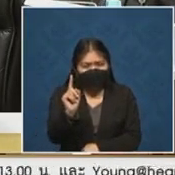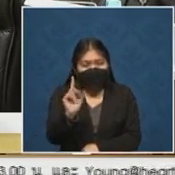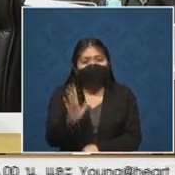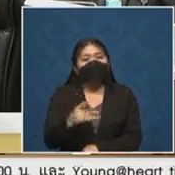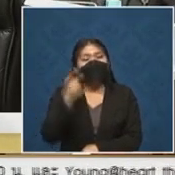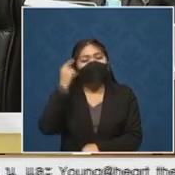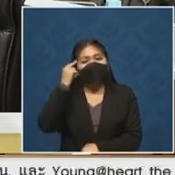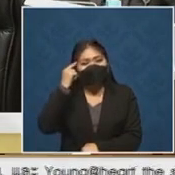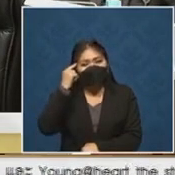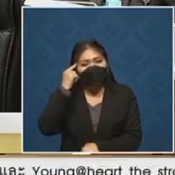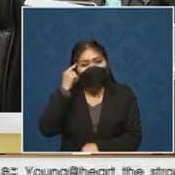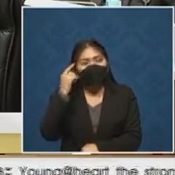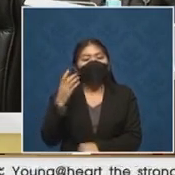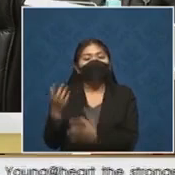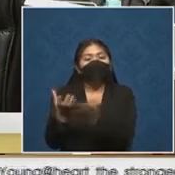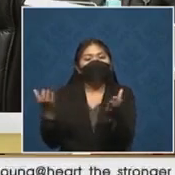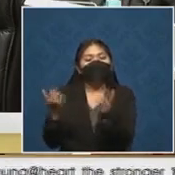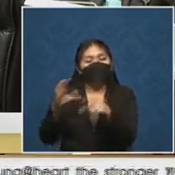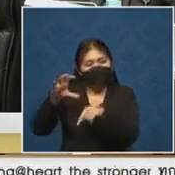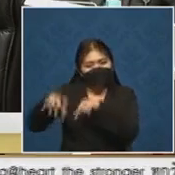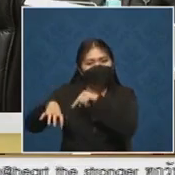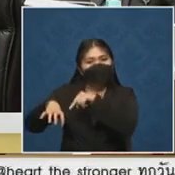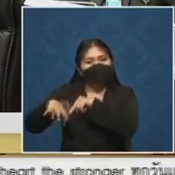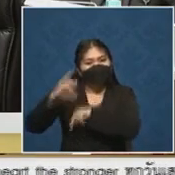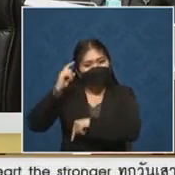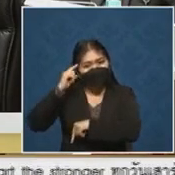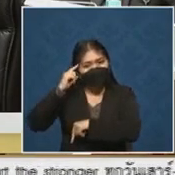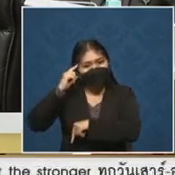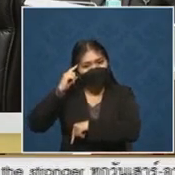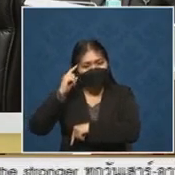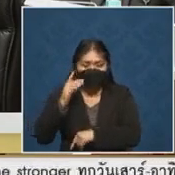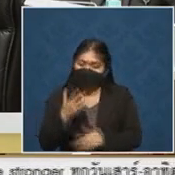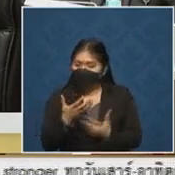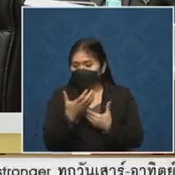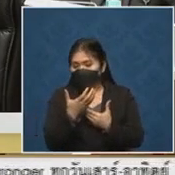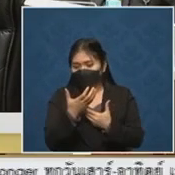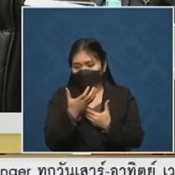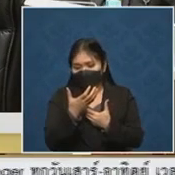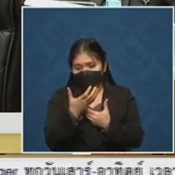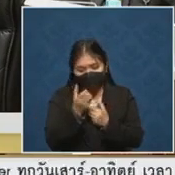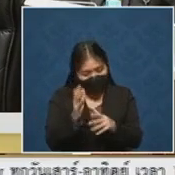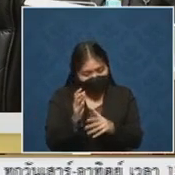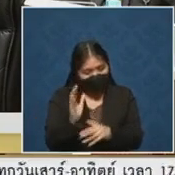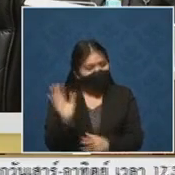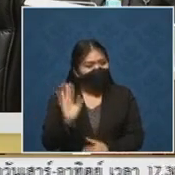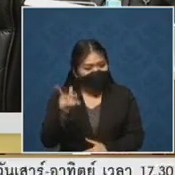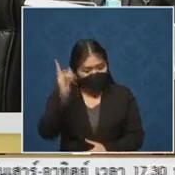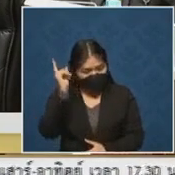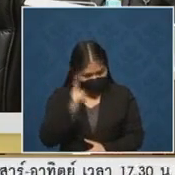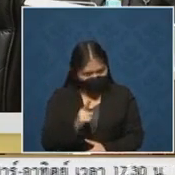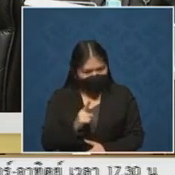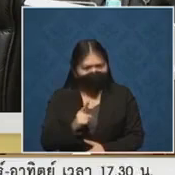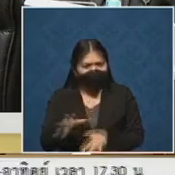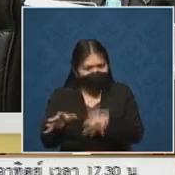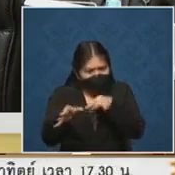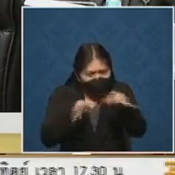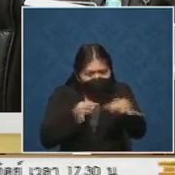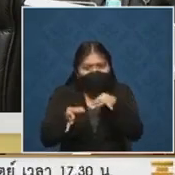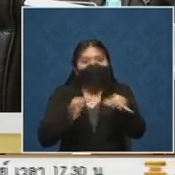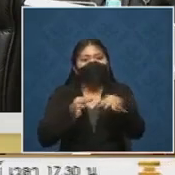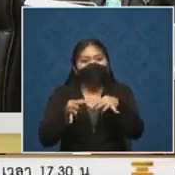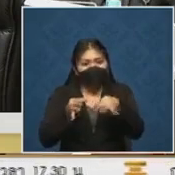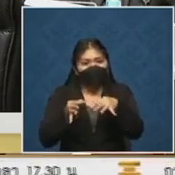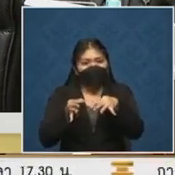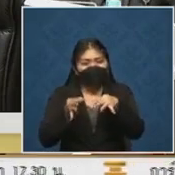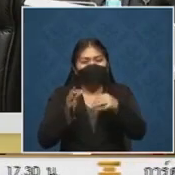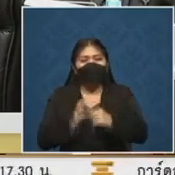อภิปรายโจมตีการทำงานและคำวินิจฉัยโดยไปหยิบเอาคำวินิจฉัยคดีล้มล้างการปกครองน